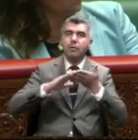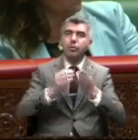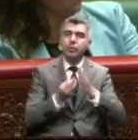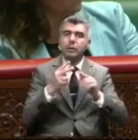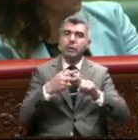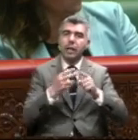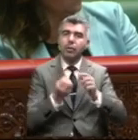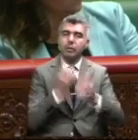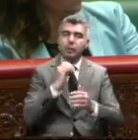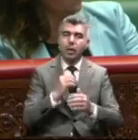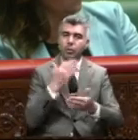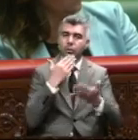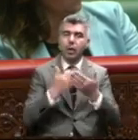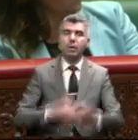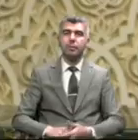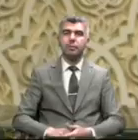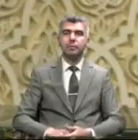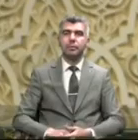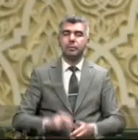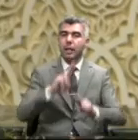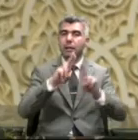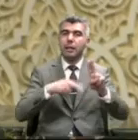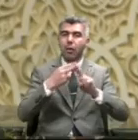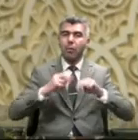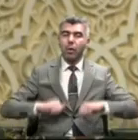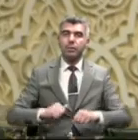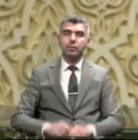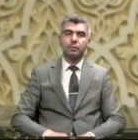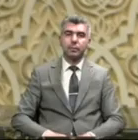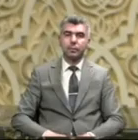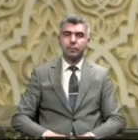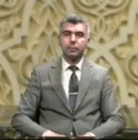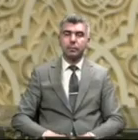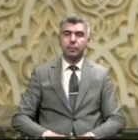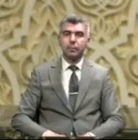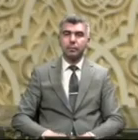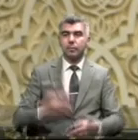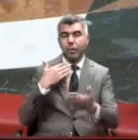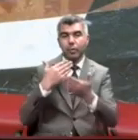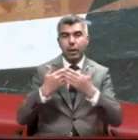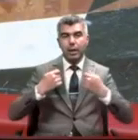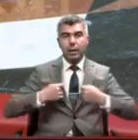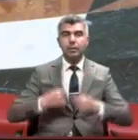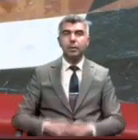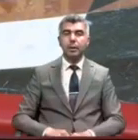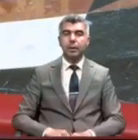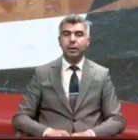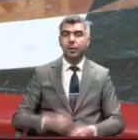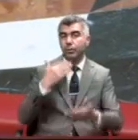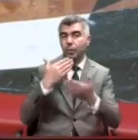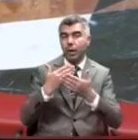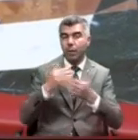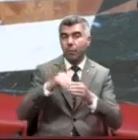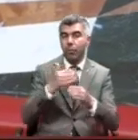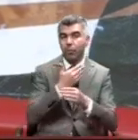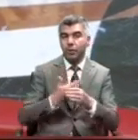وشكرا تفضلوا السيد الوزير فيطار جواب على السؤال شكرا سيد الرئيس شكرا السيد المستشار المحترم